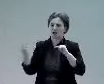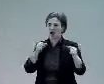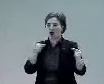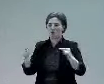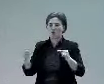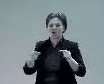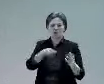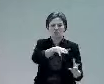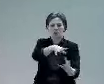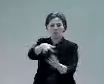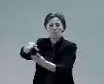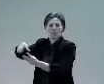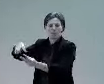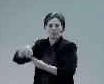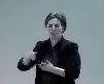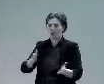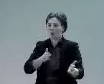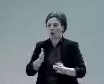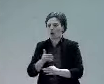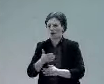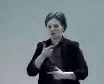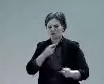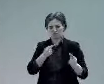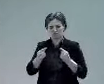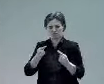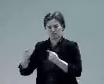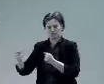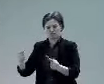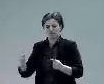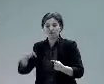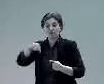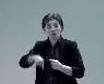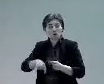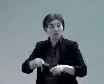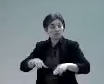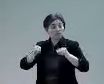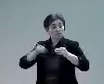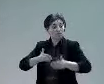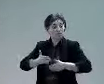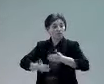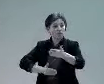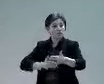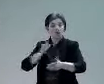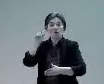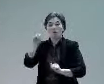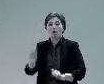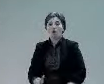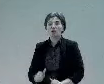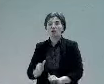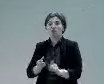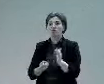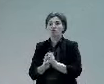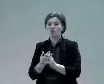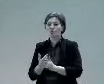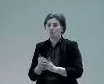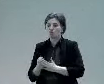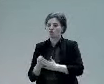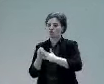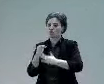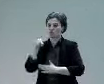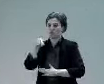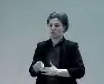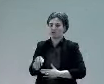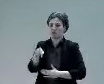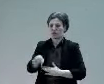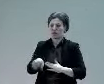parti sociali. Da qui può e deve ripartire un ripensamento radicale del modello di sviluppo in senso sostenibile, che parta da